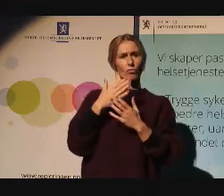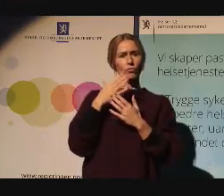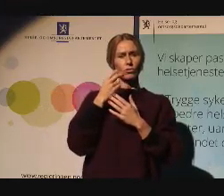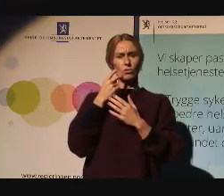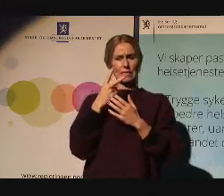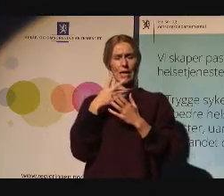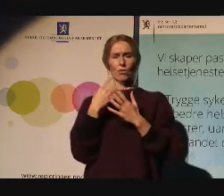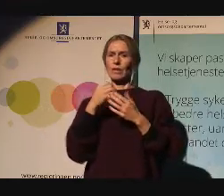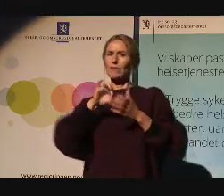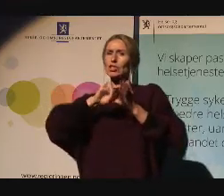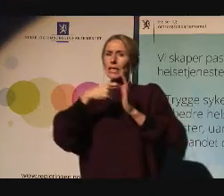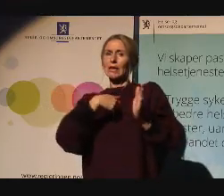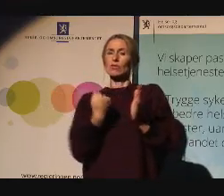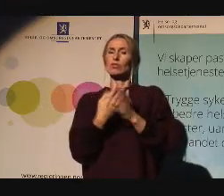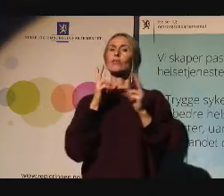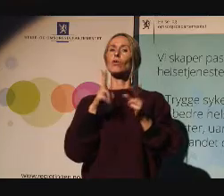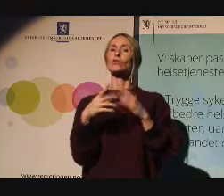andre fylkene.